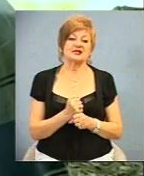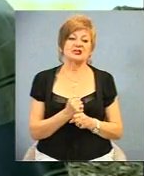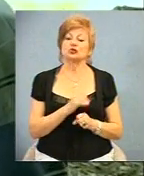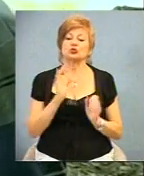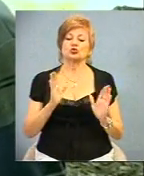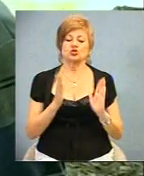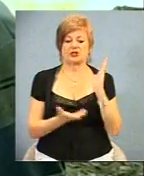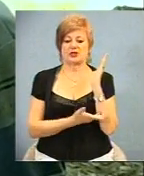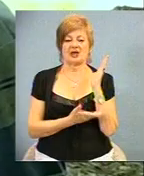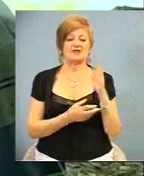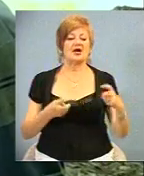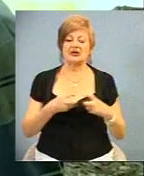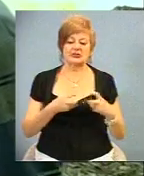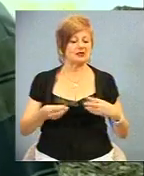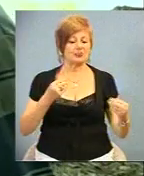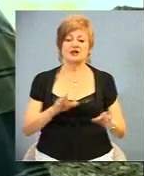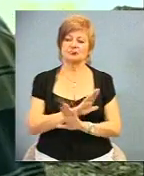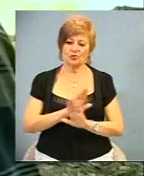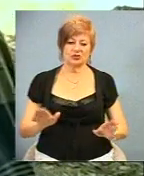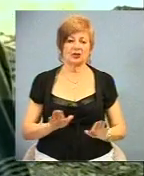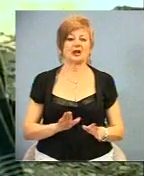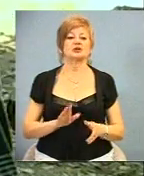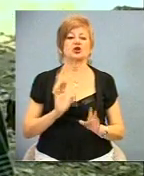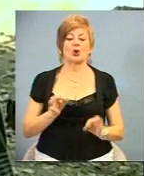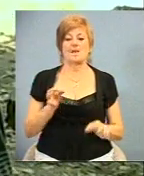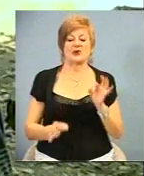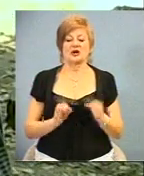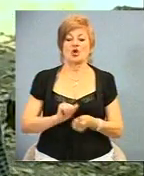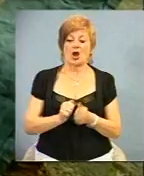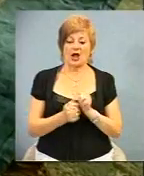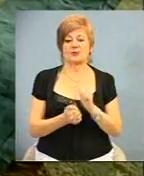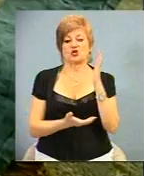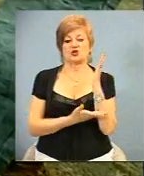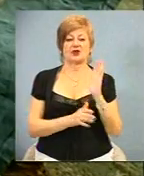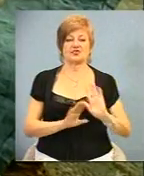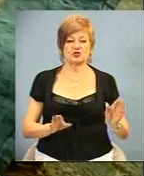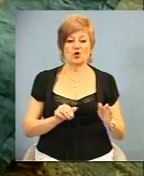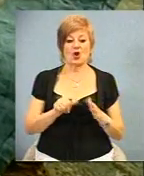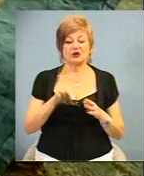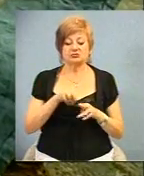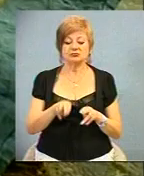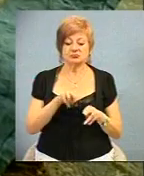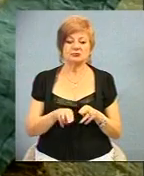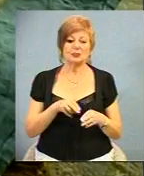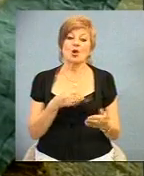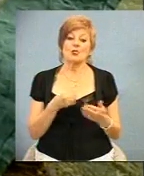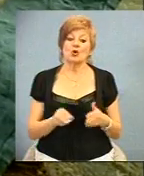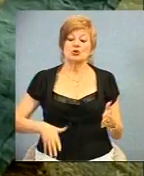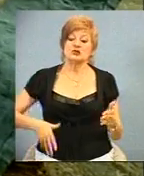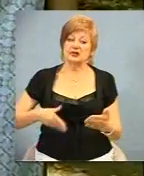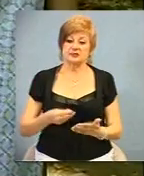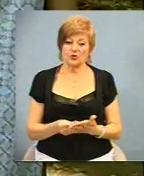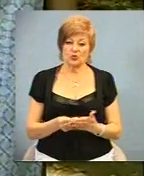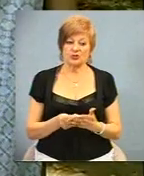щоб ніякої ні резини, ні пластмаси, нічого. Ну, іменно природні моменти, камінь, дерево. Інструменти та витратні матеріали купує за власні